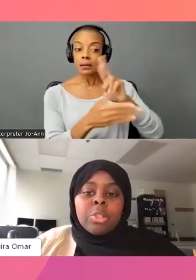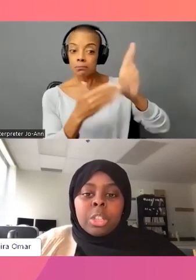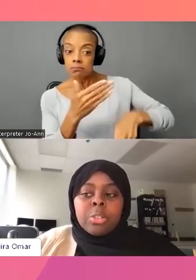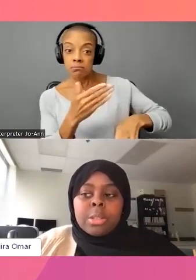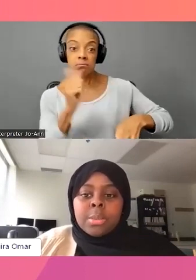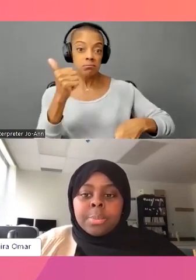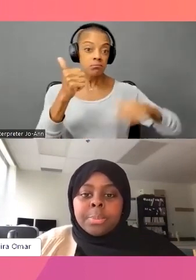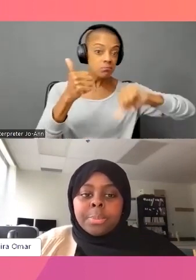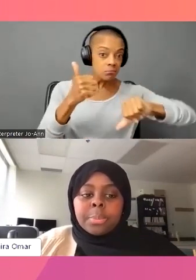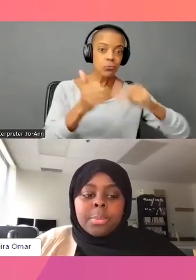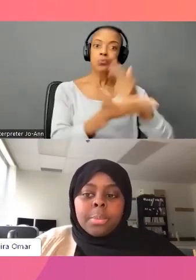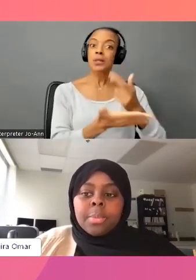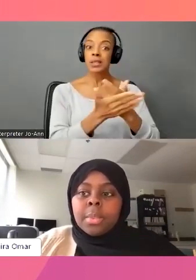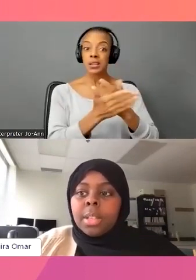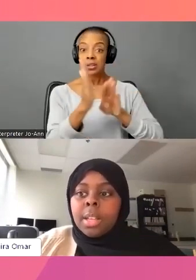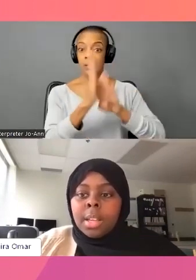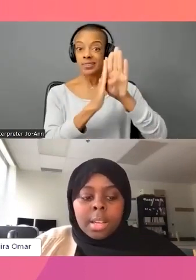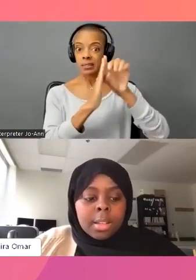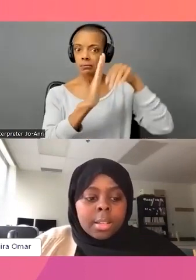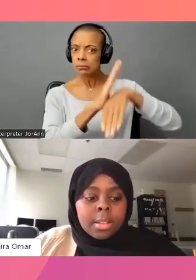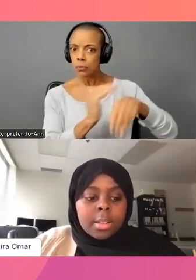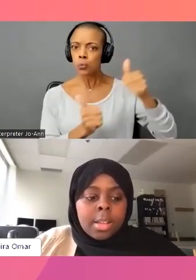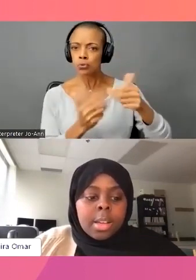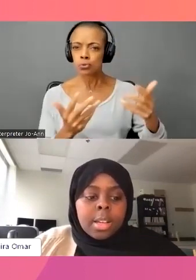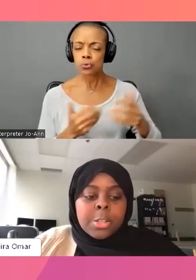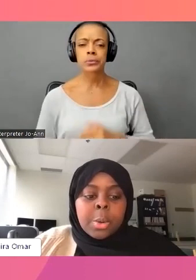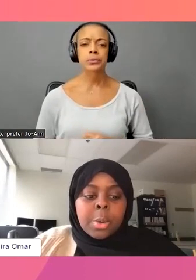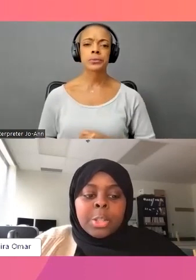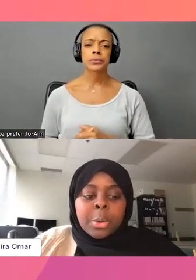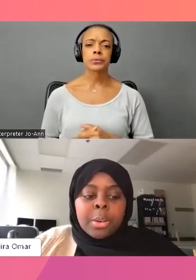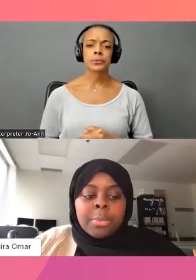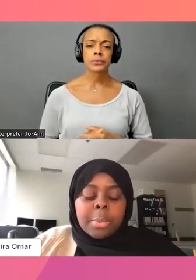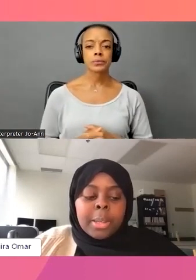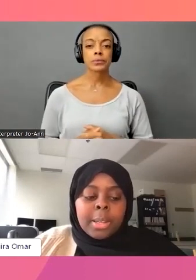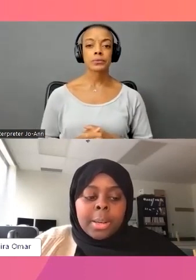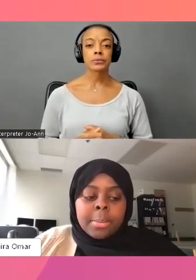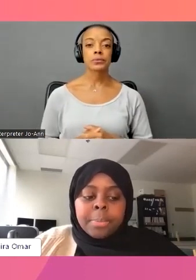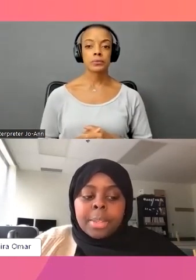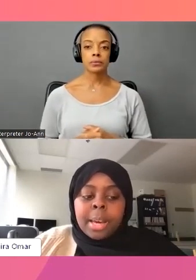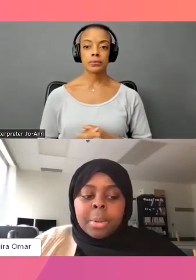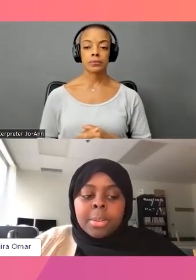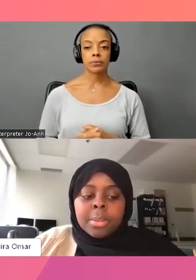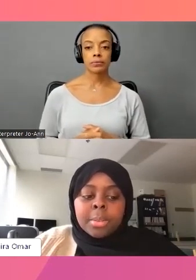en termes de résultats de soins et de trajectoires de réadaptation.